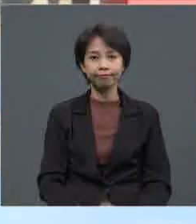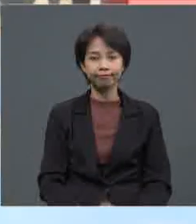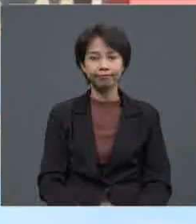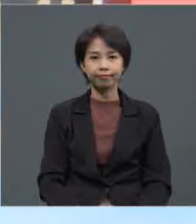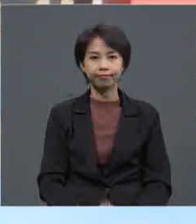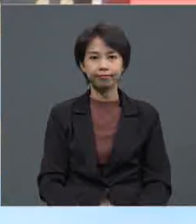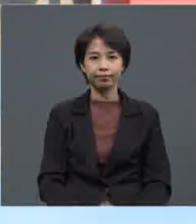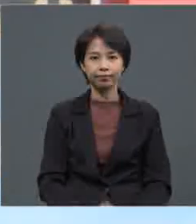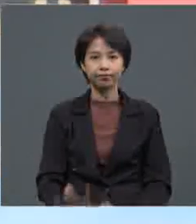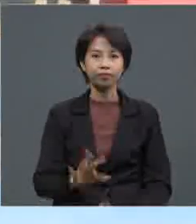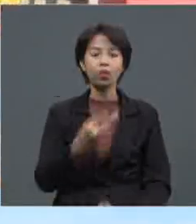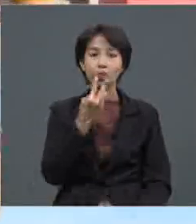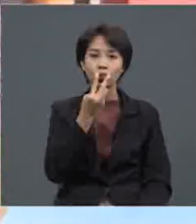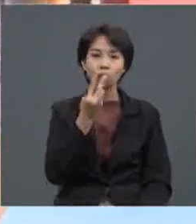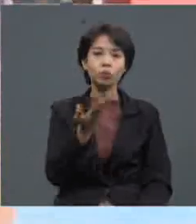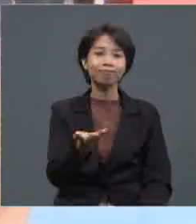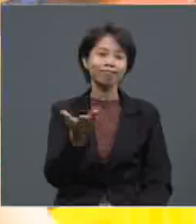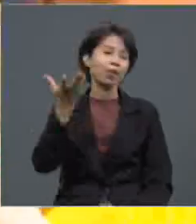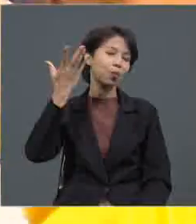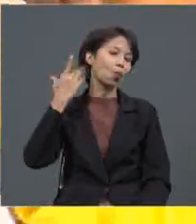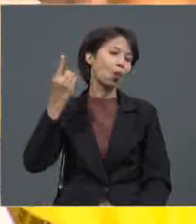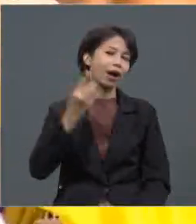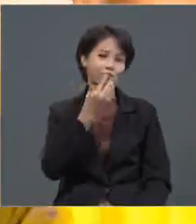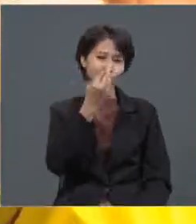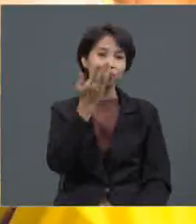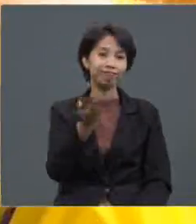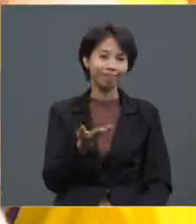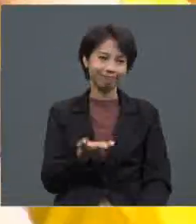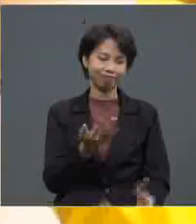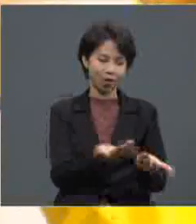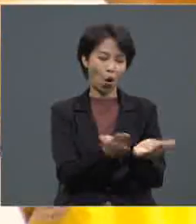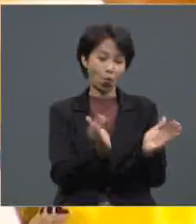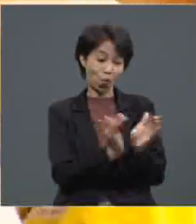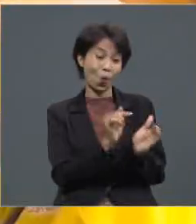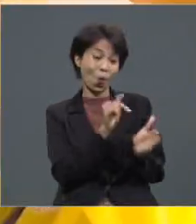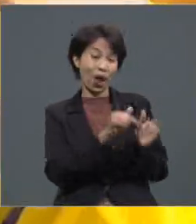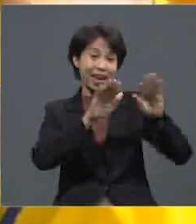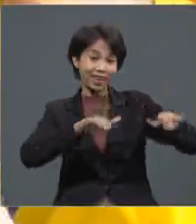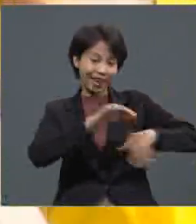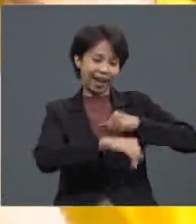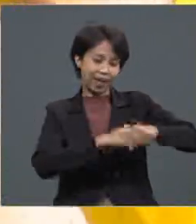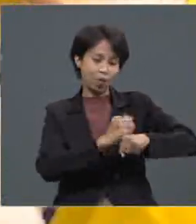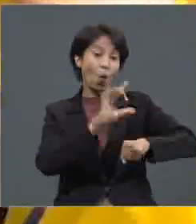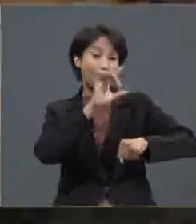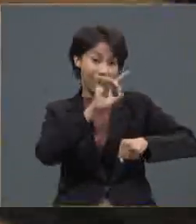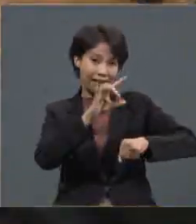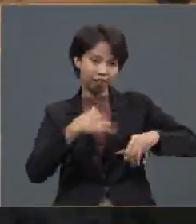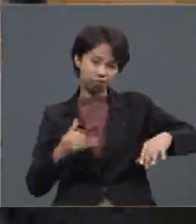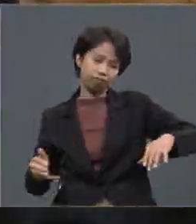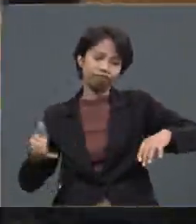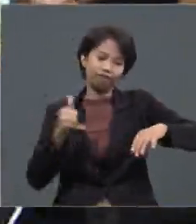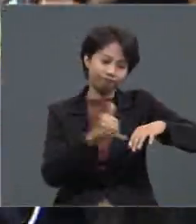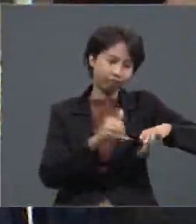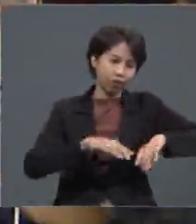นี่ย้อนไปเหตุการณ์เมื่อวานเนี่ยคุณผู้ชมที่สน.ทองหล่ออย่างที่บอกว่าครอบครัวของน้อง8ขวบเนี่ยเข้ามารับทราบข้อกล่าวหานะครับกร